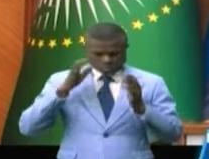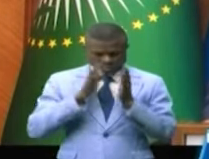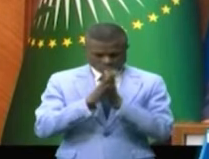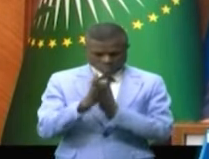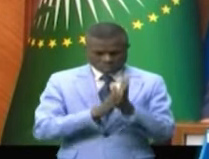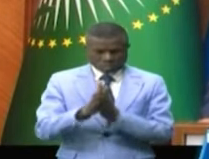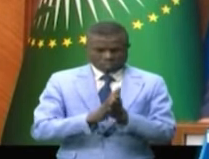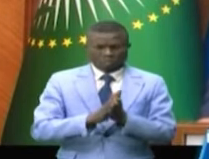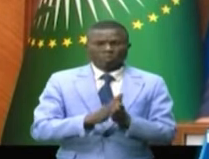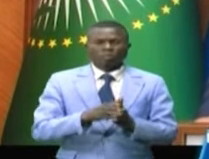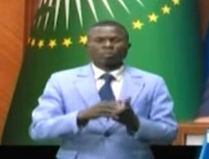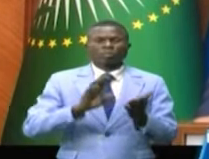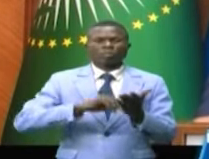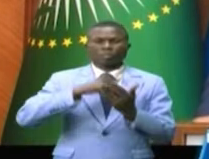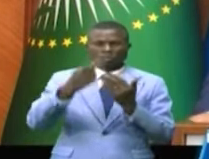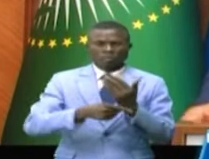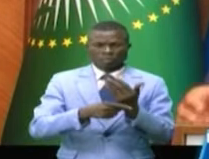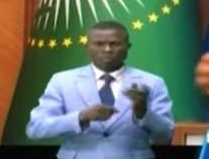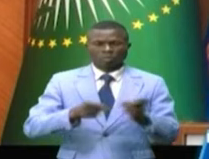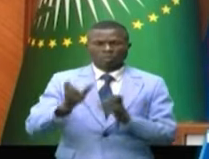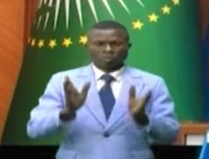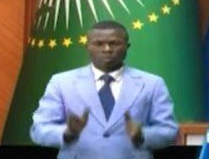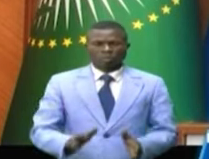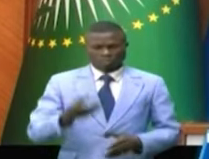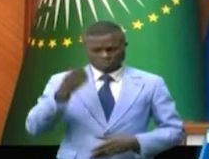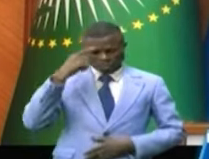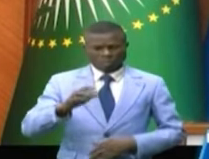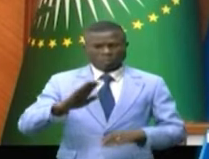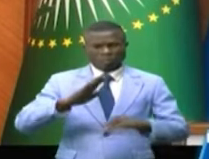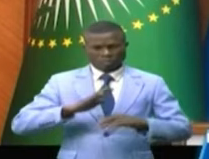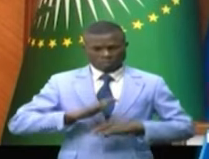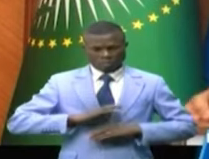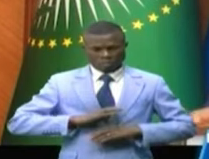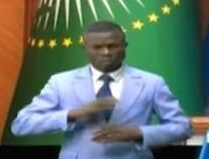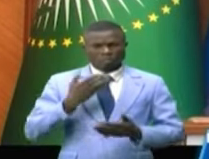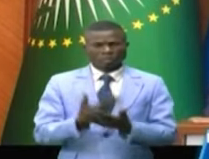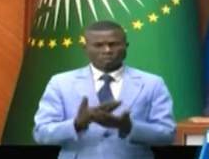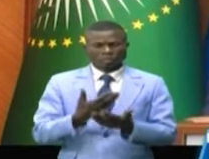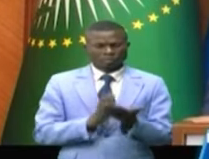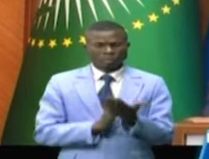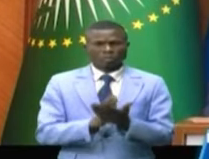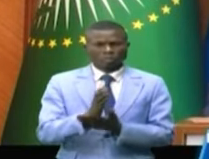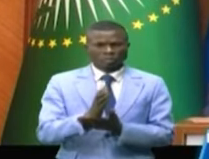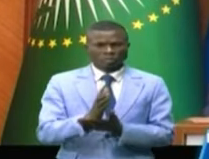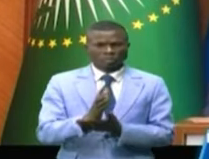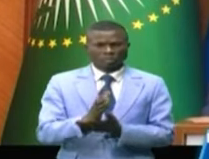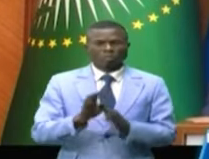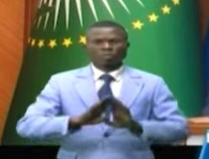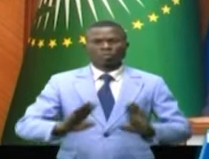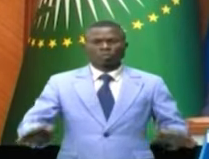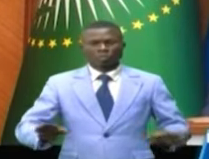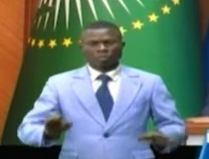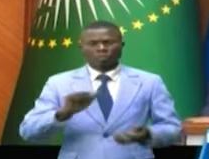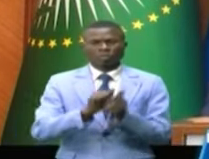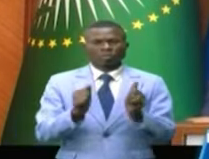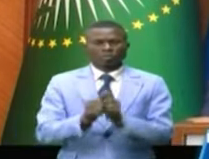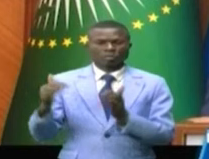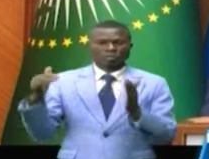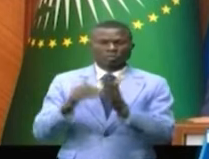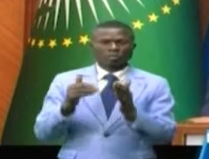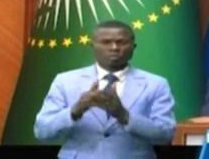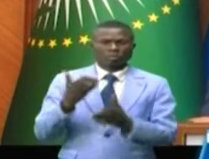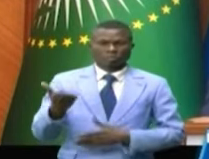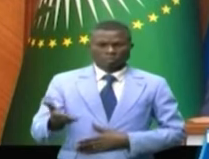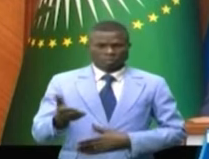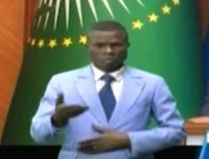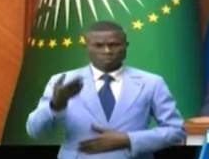dispositif exceptionnel de gouvernance afin de répondre de la manière la plus appropriée et la plus adaptée à cette situation, en